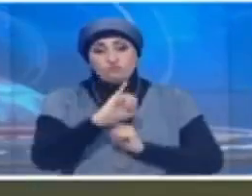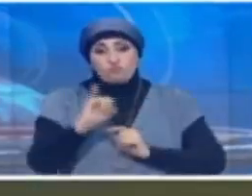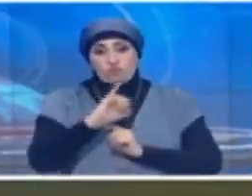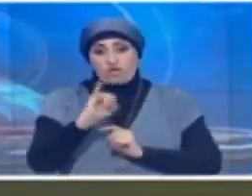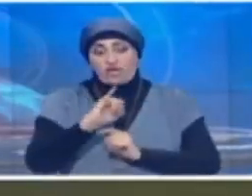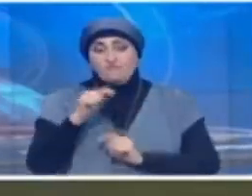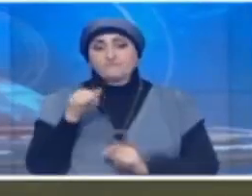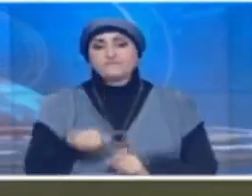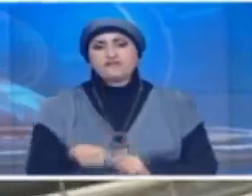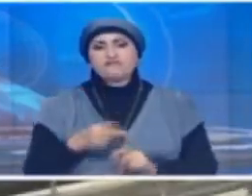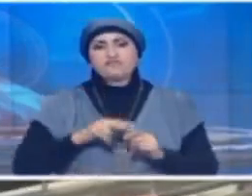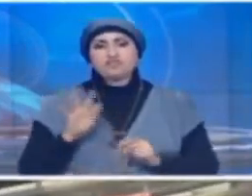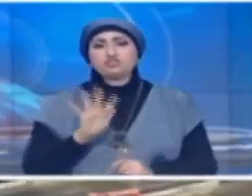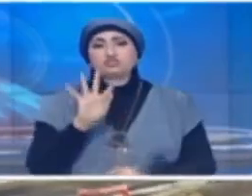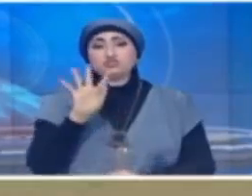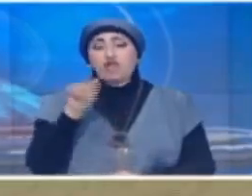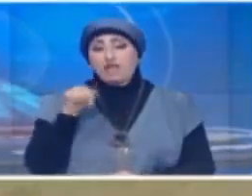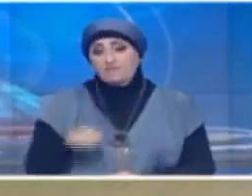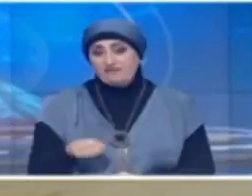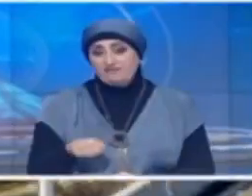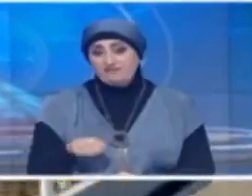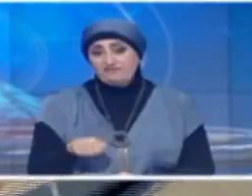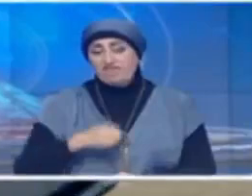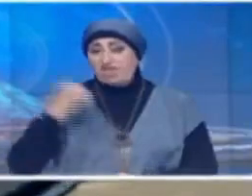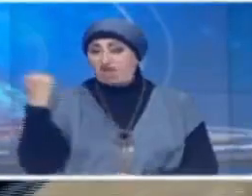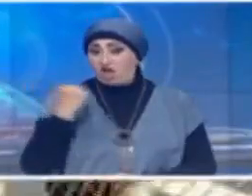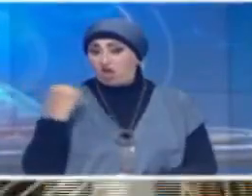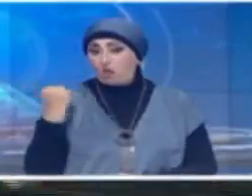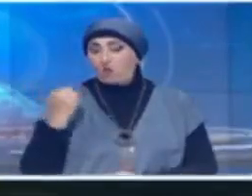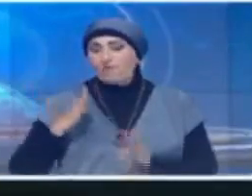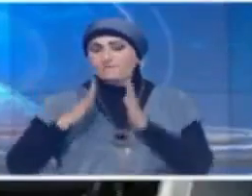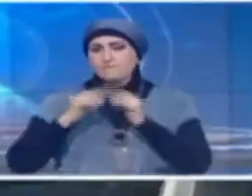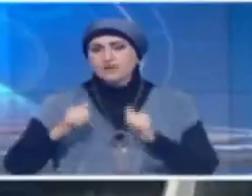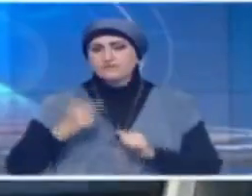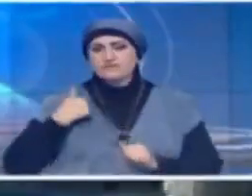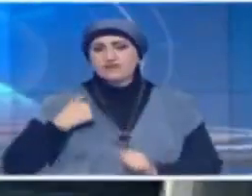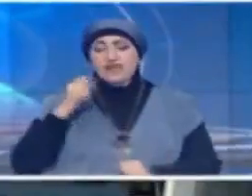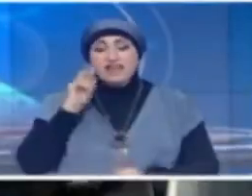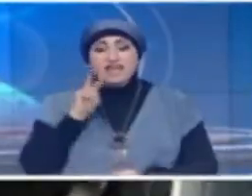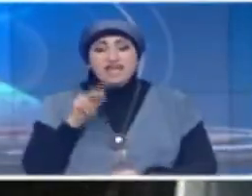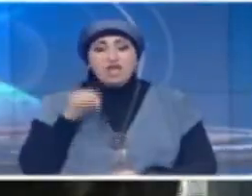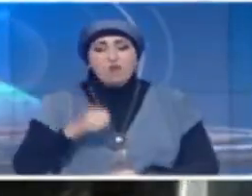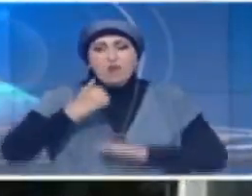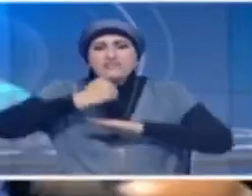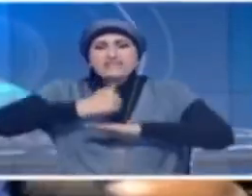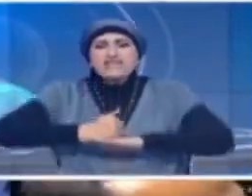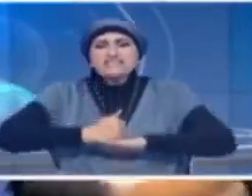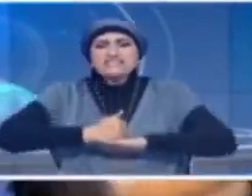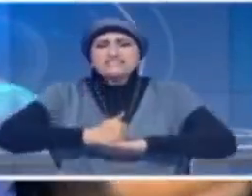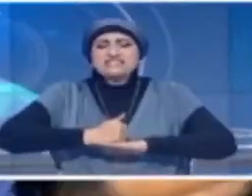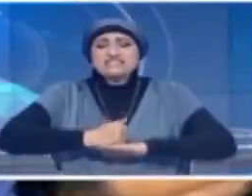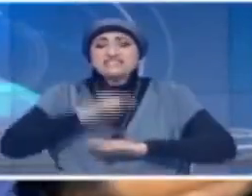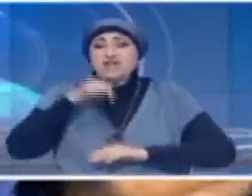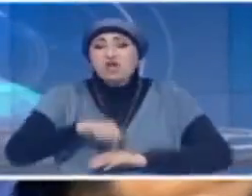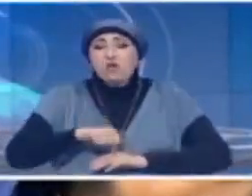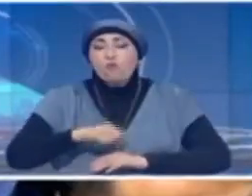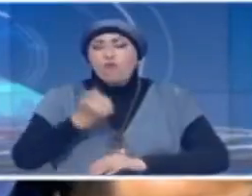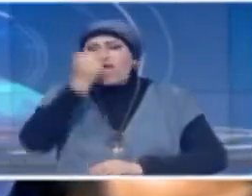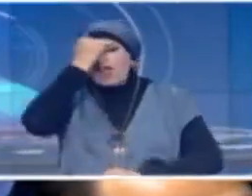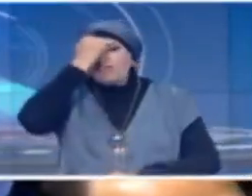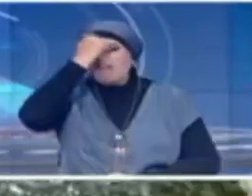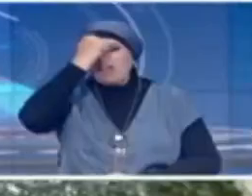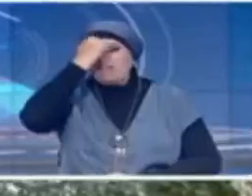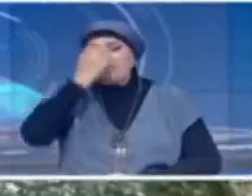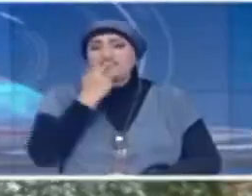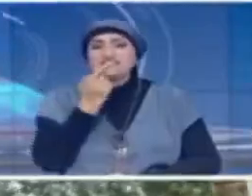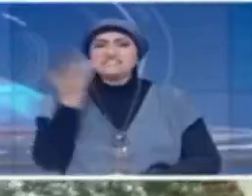تردد هنا والشعب هنا استرد الهوية المصرية التي في الحقيقة تم التأسيس لها منذ آلاف وآلاف العقود